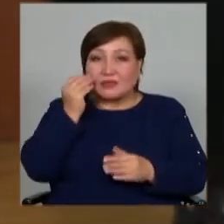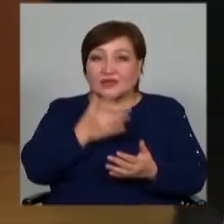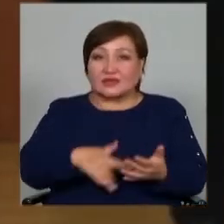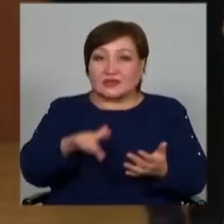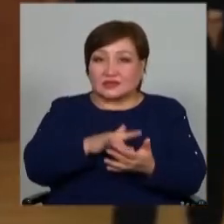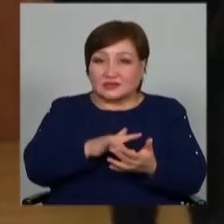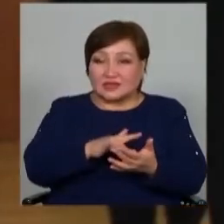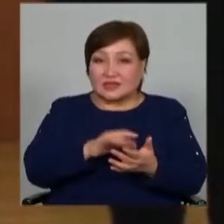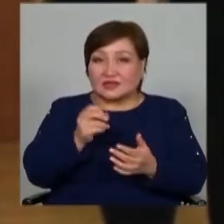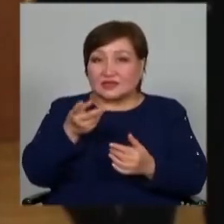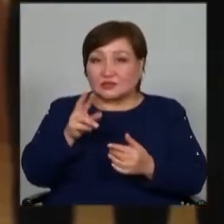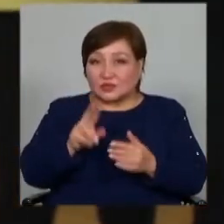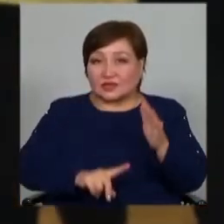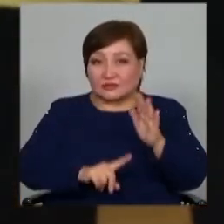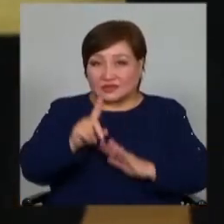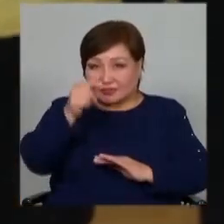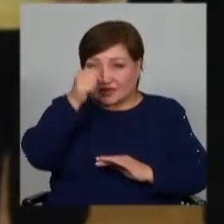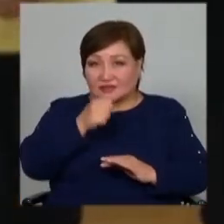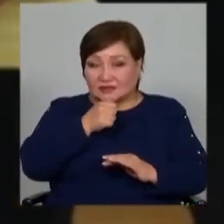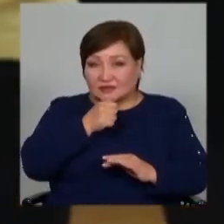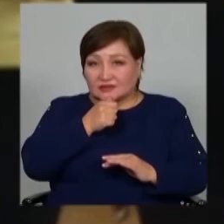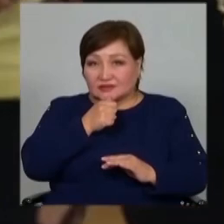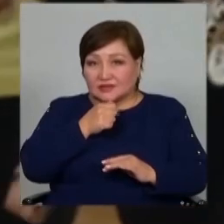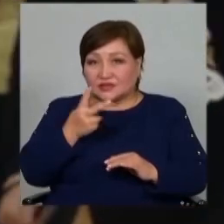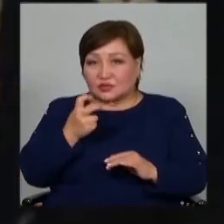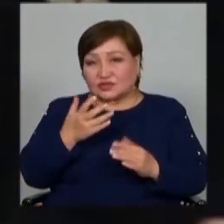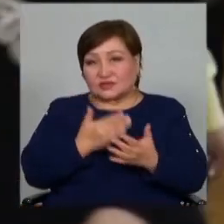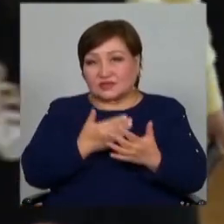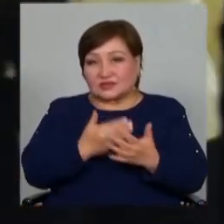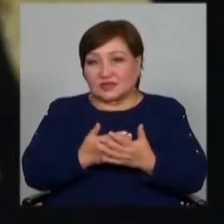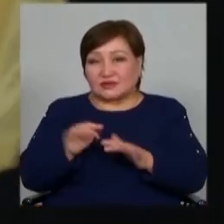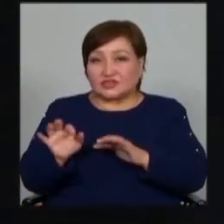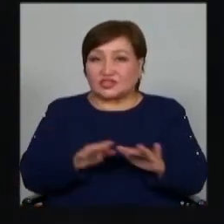шілде айынан бастап 200-ге тарта шаралар ұйымдастырылды.